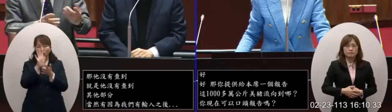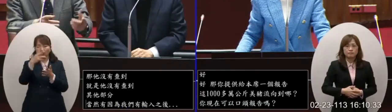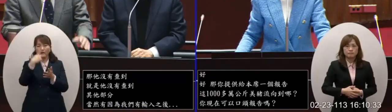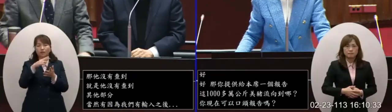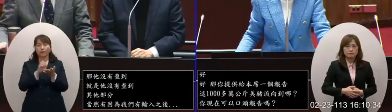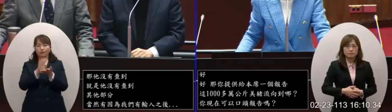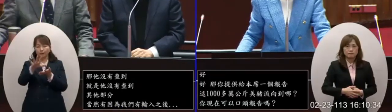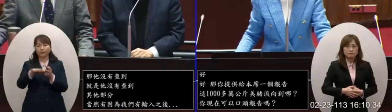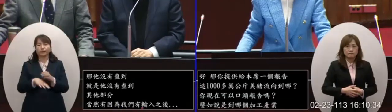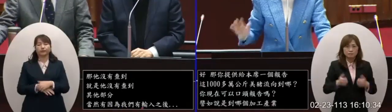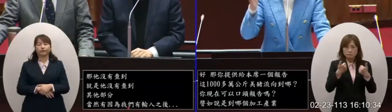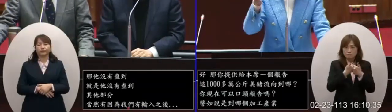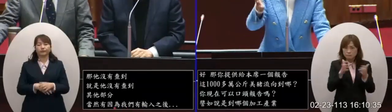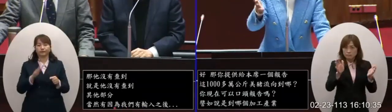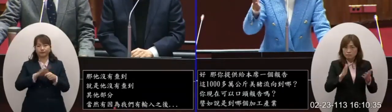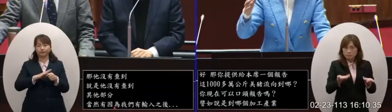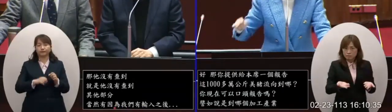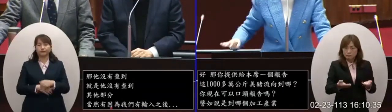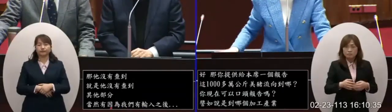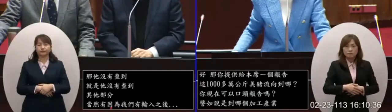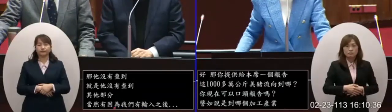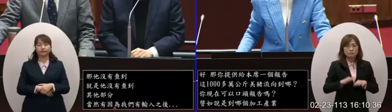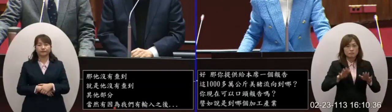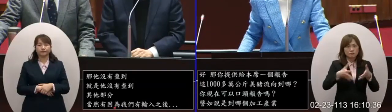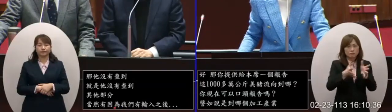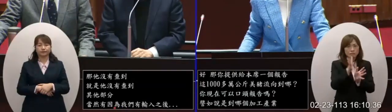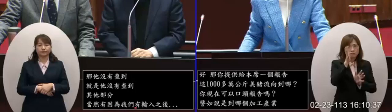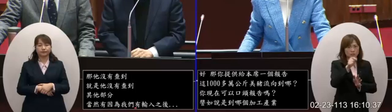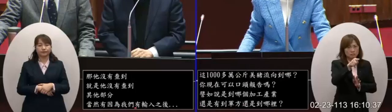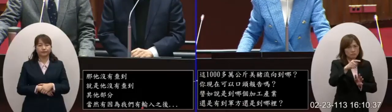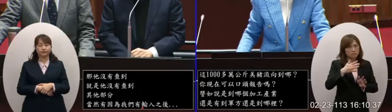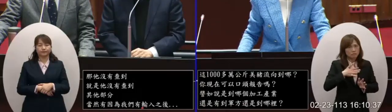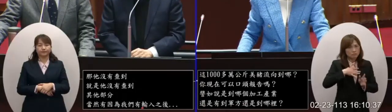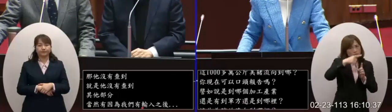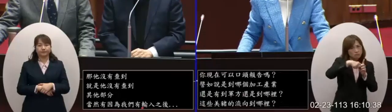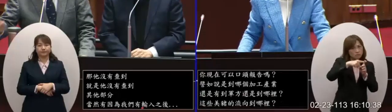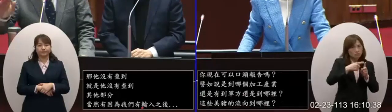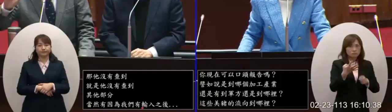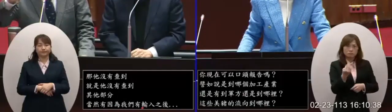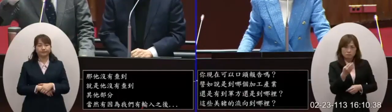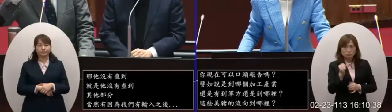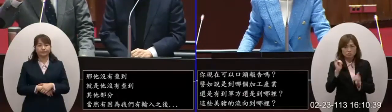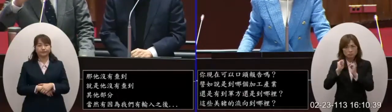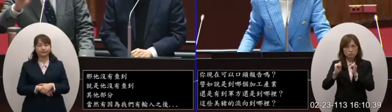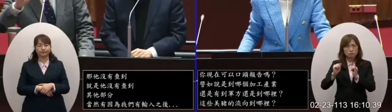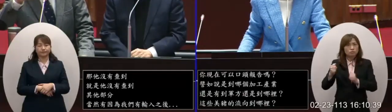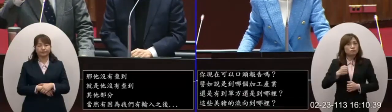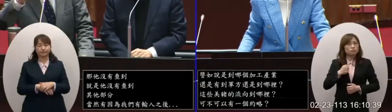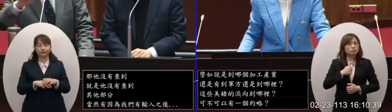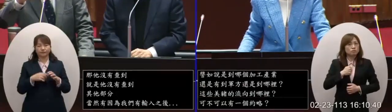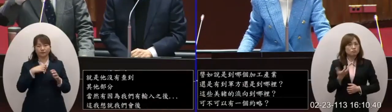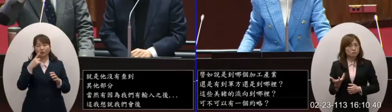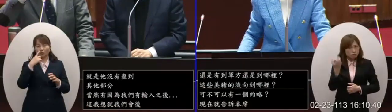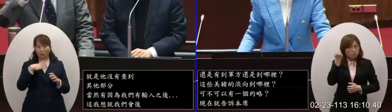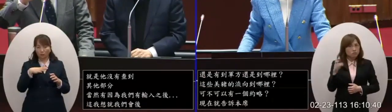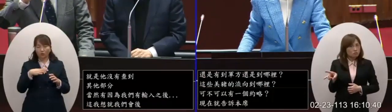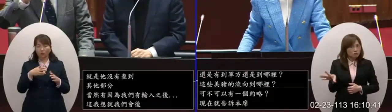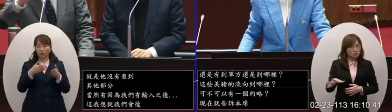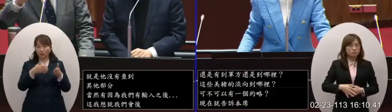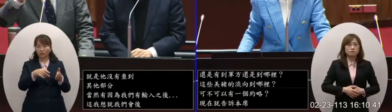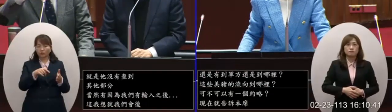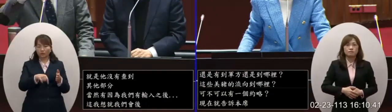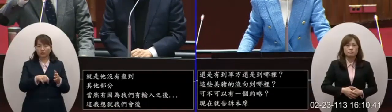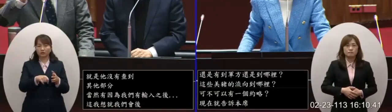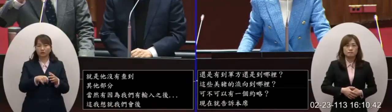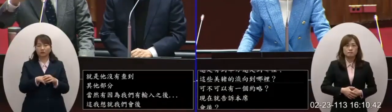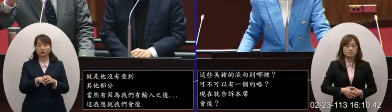员一个报告。 会后，那现在部长你掌握多少？到哪里去了？我觉得民众有知的权利啊。 我知道说这个